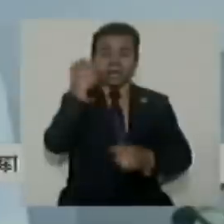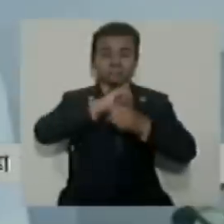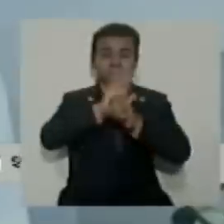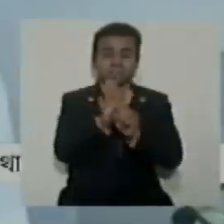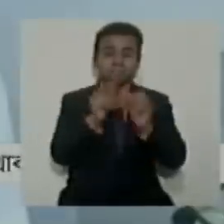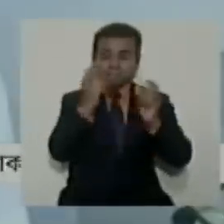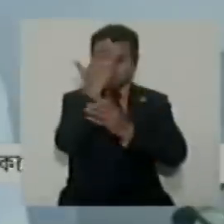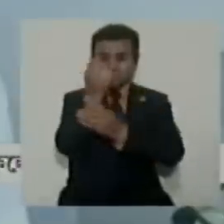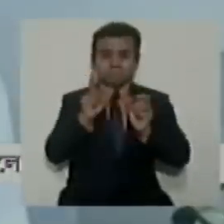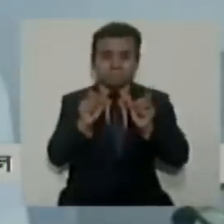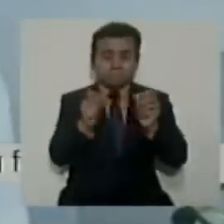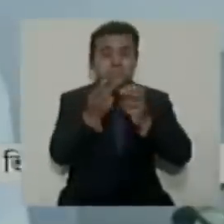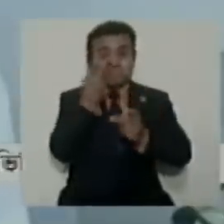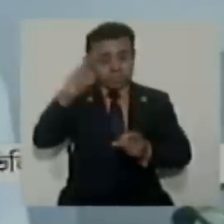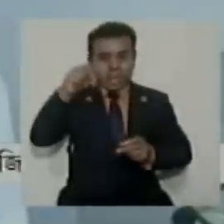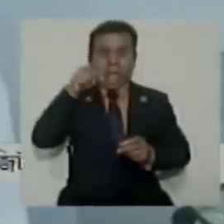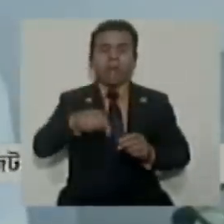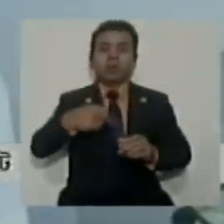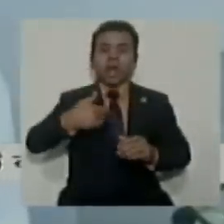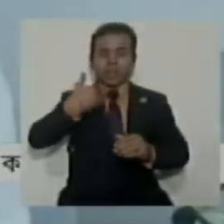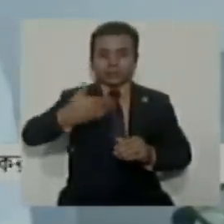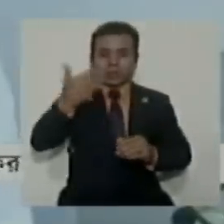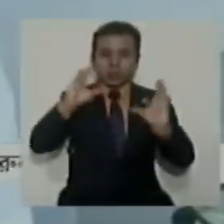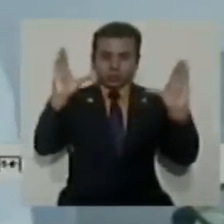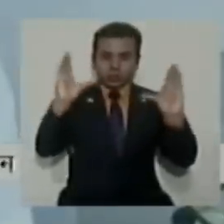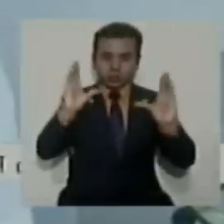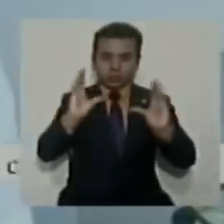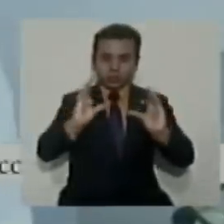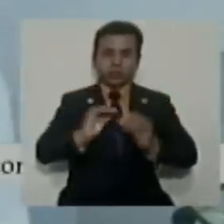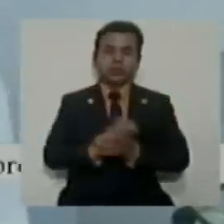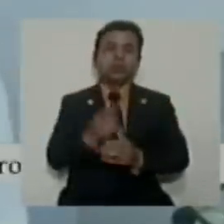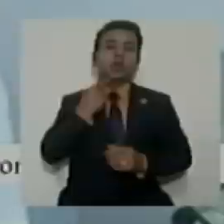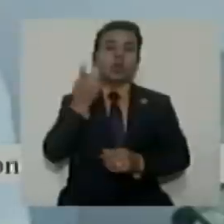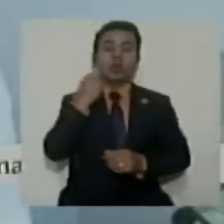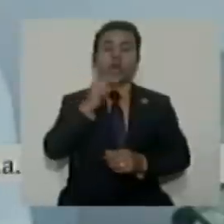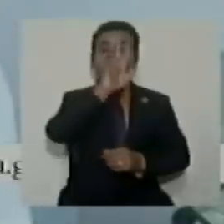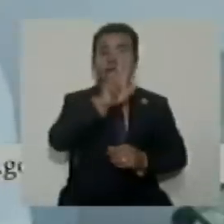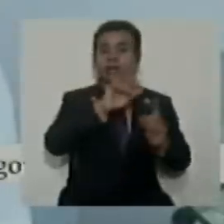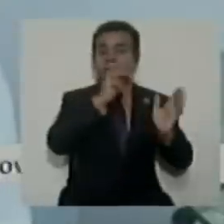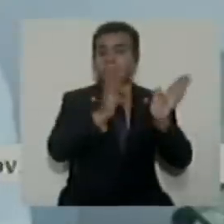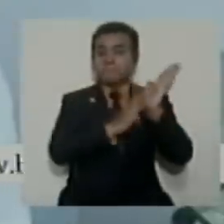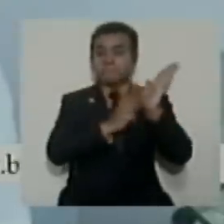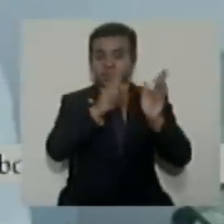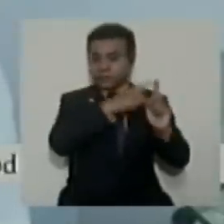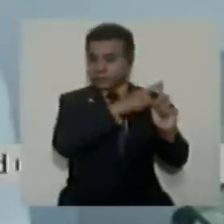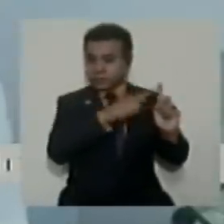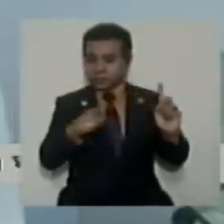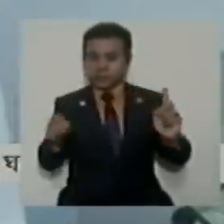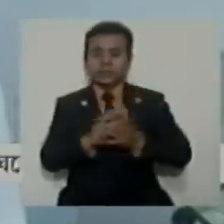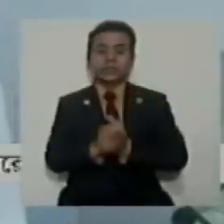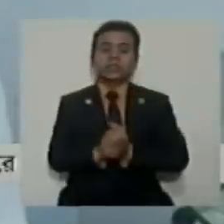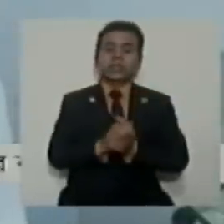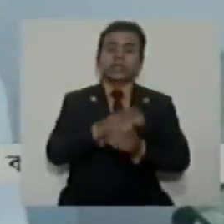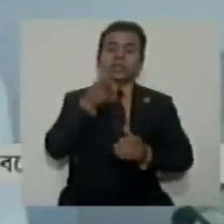৮ মার্চ হতে আজ পর্যন্ত পজিটিভ রোগী আমরা পেয়েছি ১৮৩৮ জন,